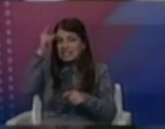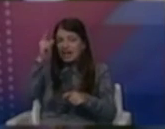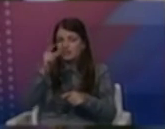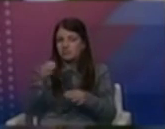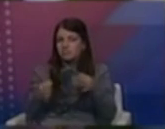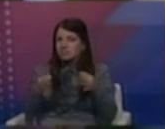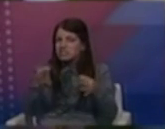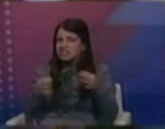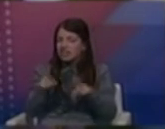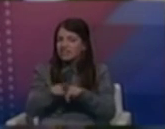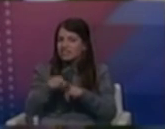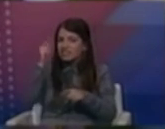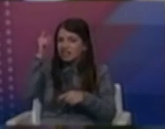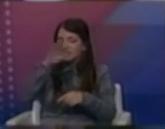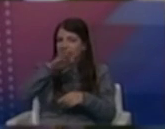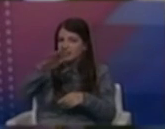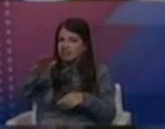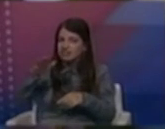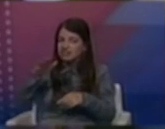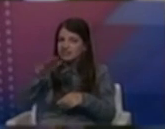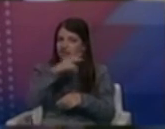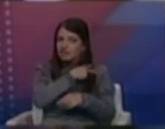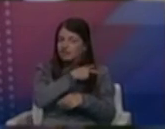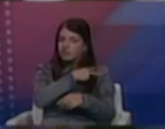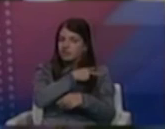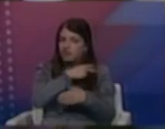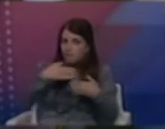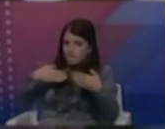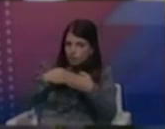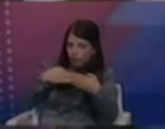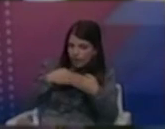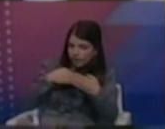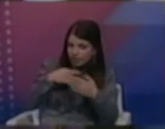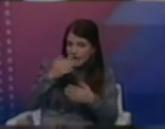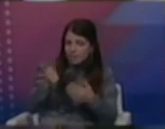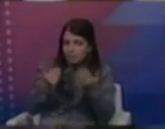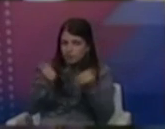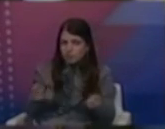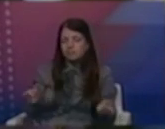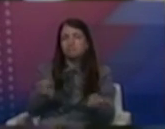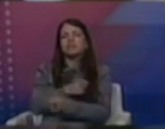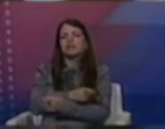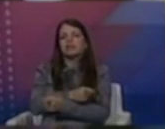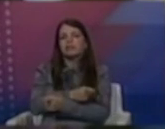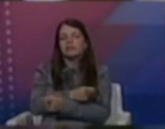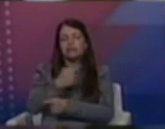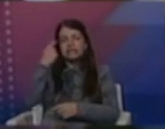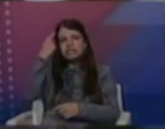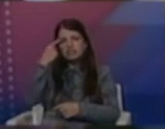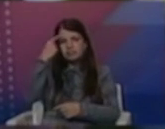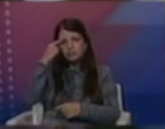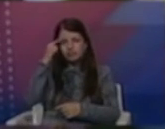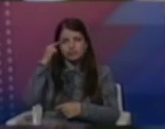idejat tal-istess nies li jikkmandaw minn wara. Hemm bżonn bidla ta' sistema, bidla ta'